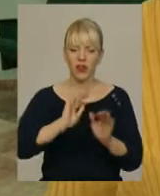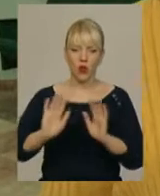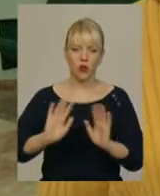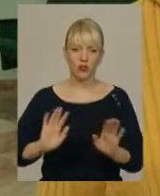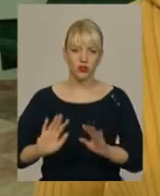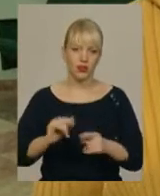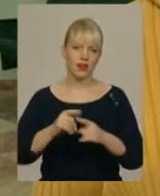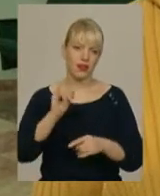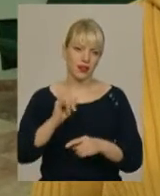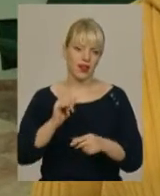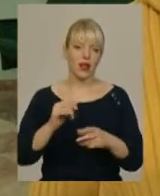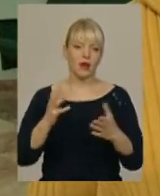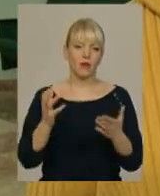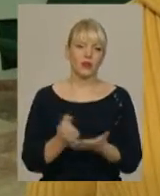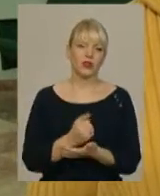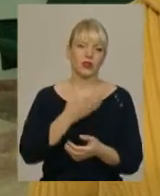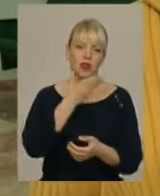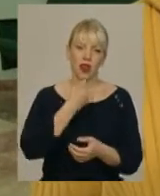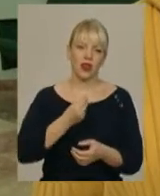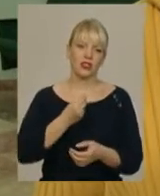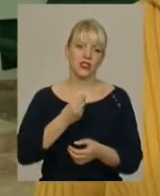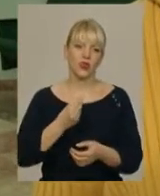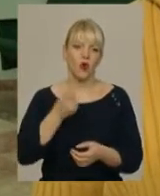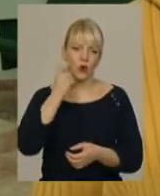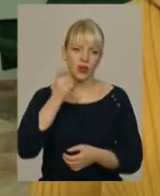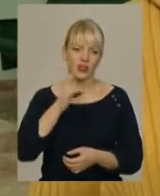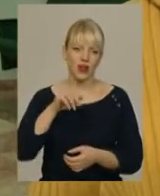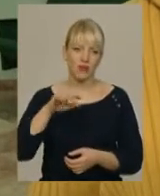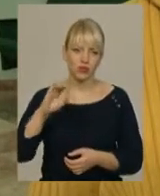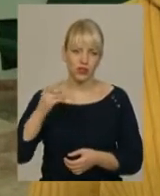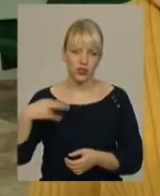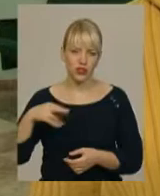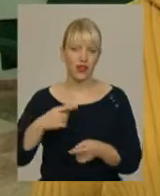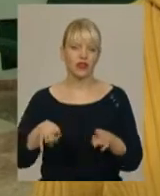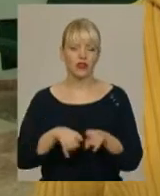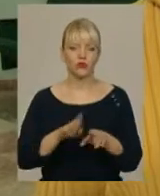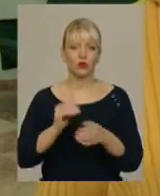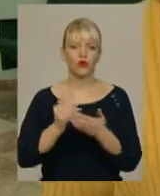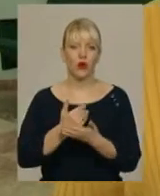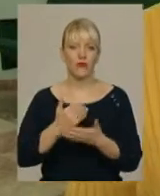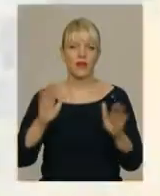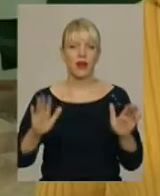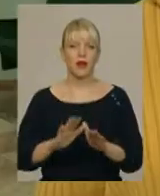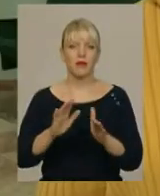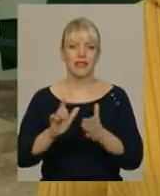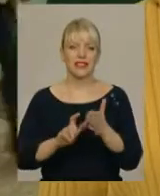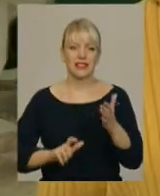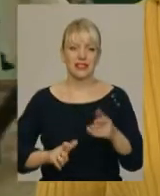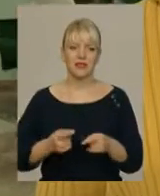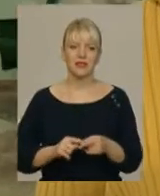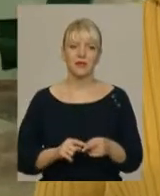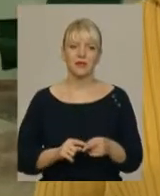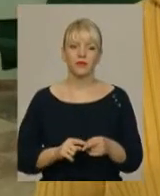дуже хороша річ, українська рапсодія із нових. Також будуть нові пісні, такі з репертуару Лінди Едер,